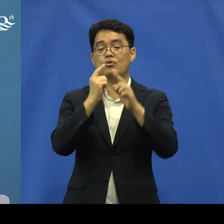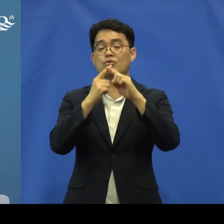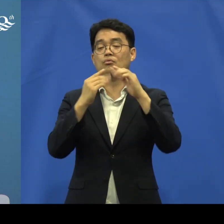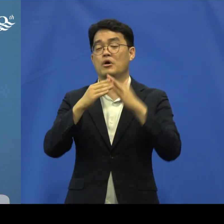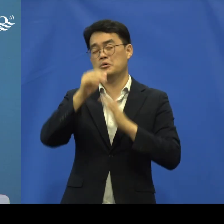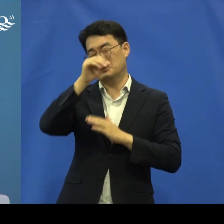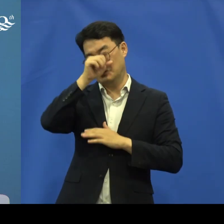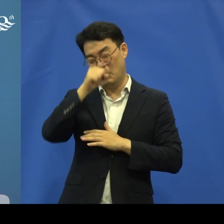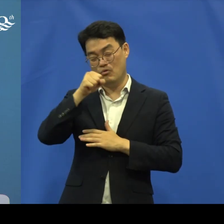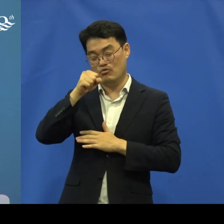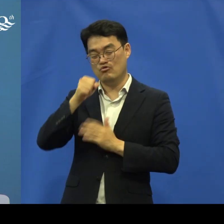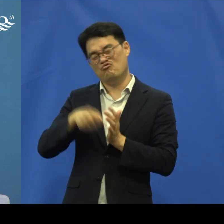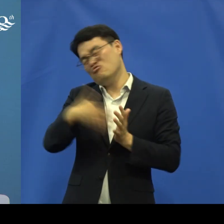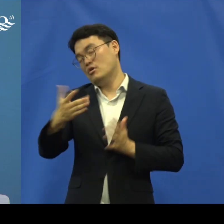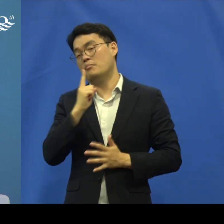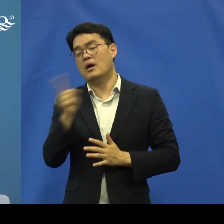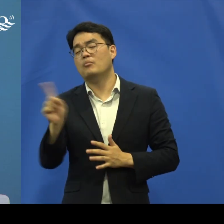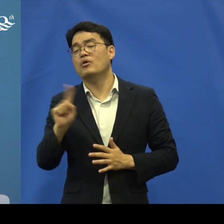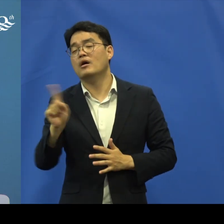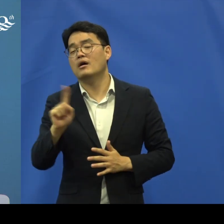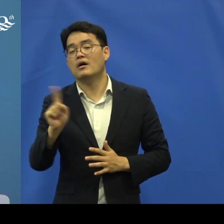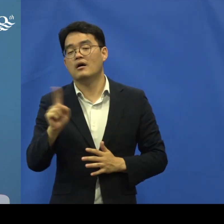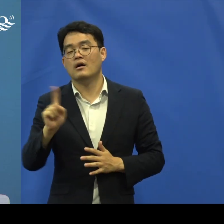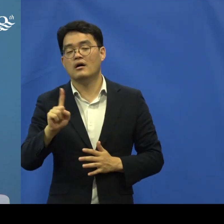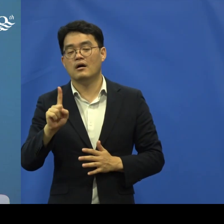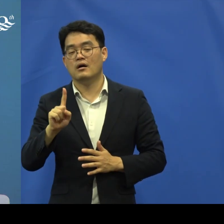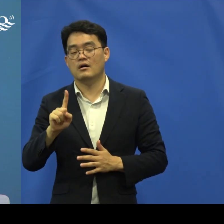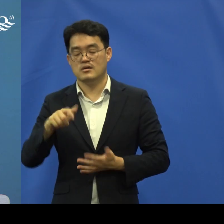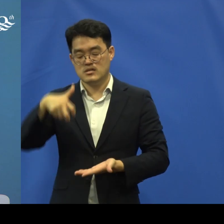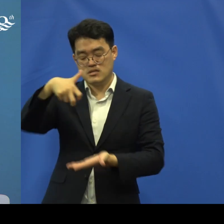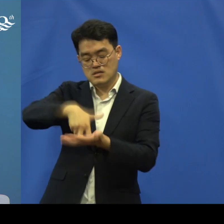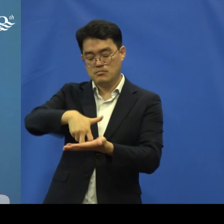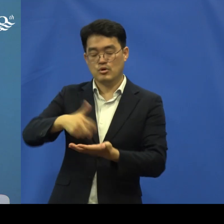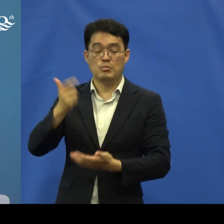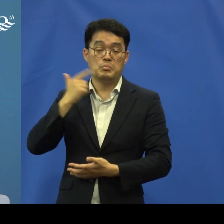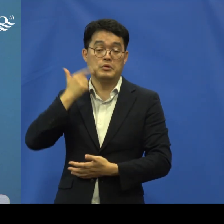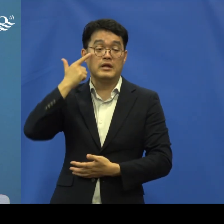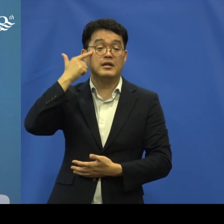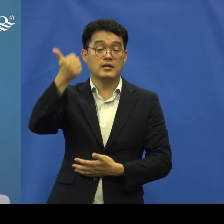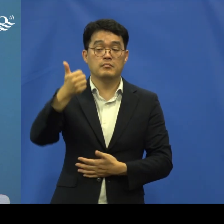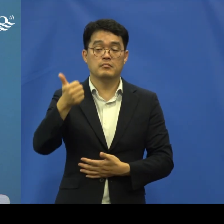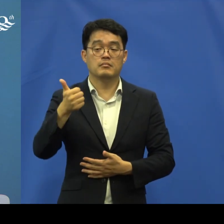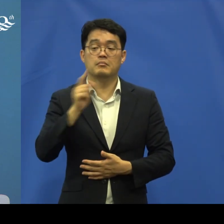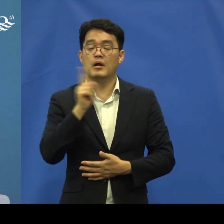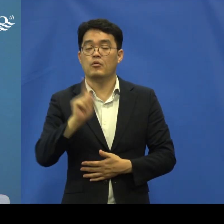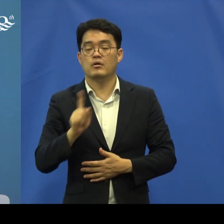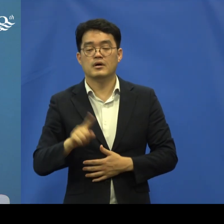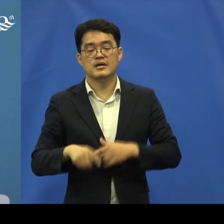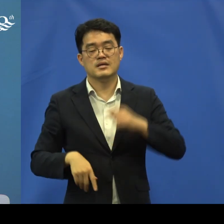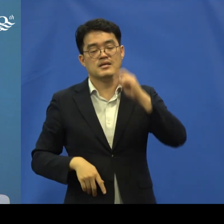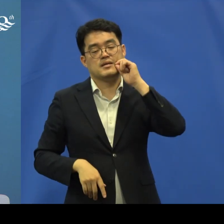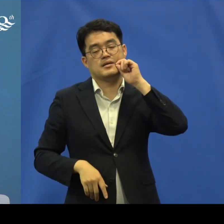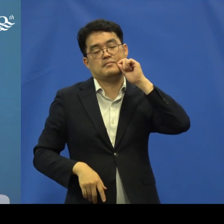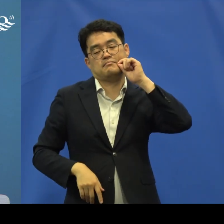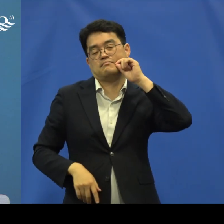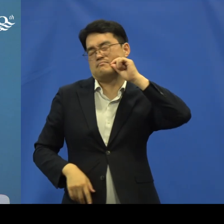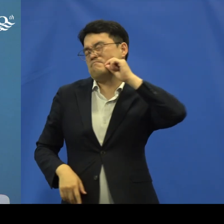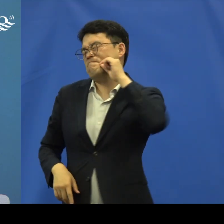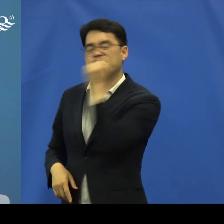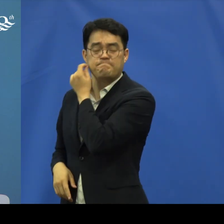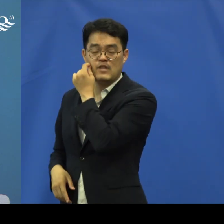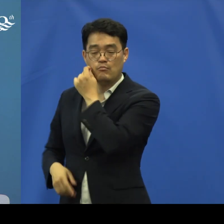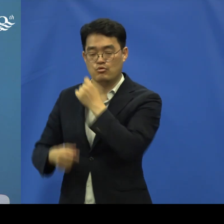다물고 원로 목사님 해야 여기 올리는데, 그죠? 입